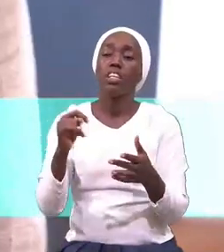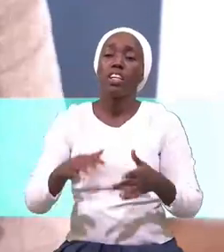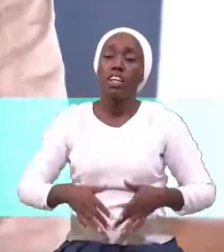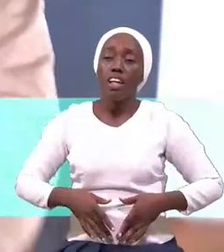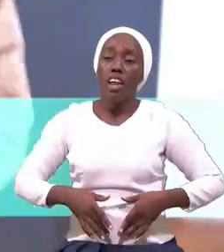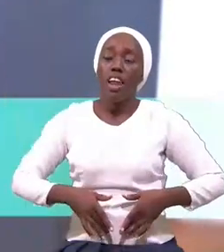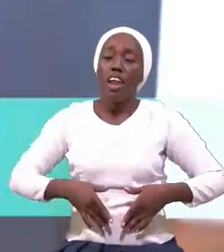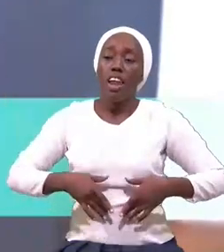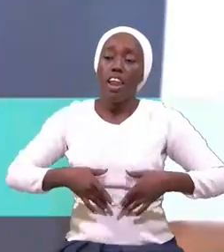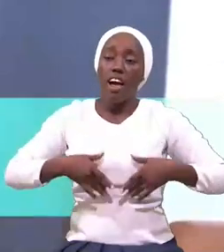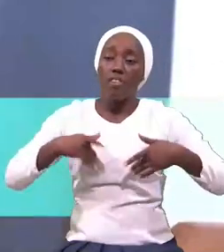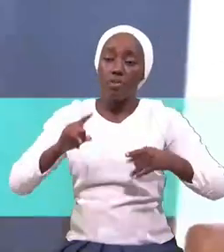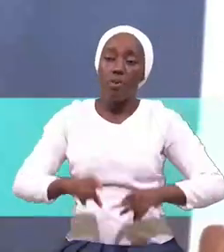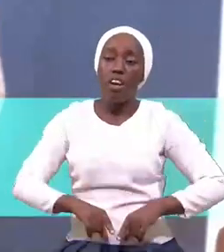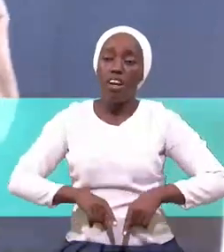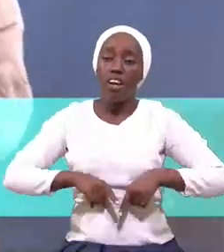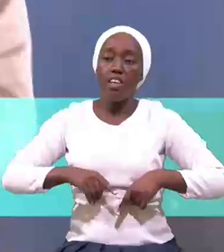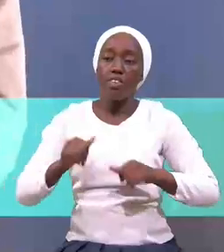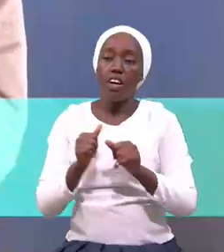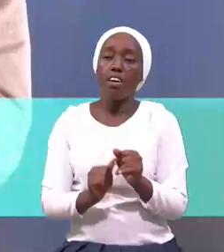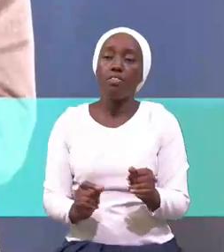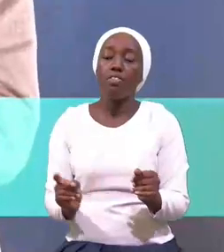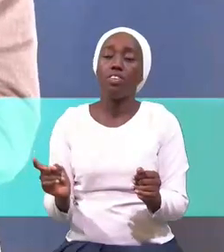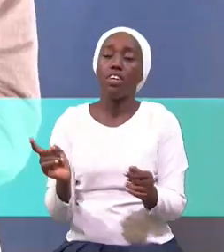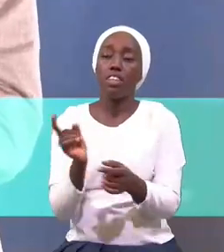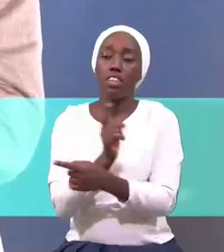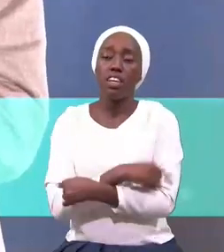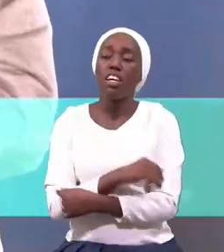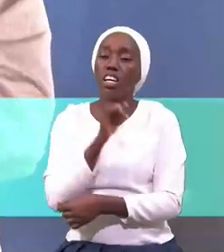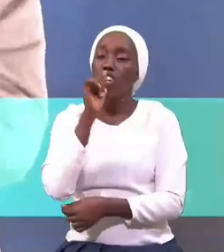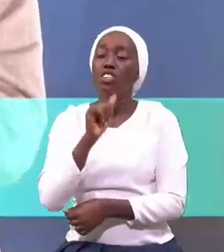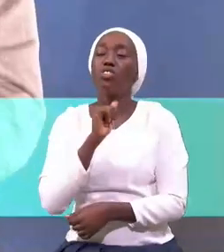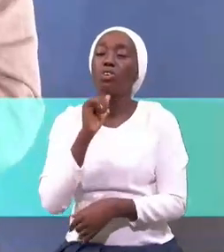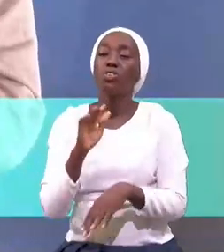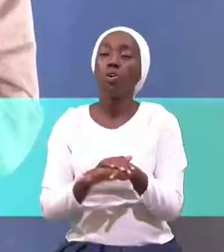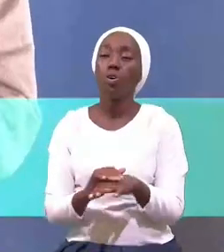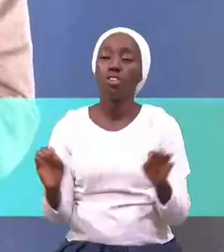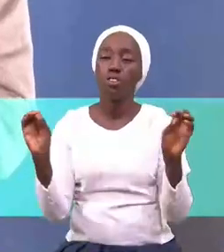Et la vie que vous menez chaque jour n'est pas pour rien.